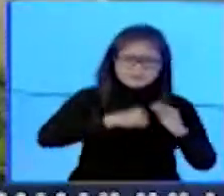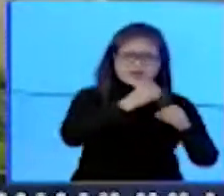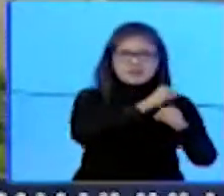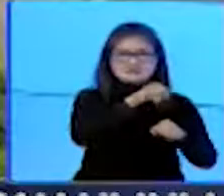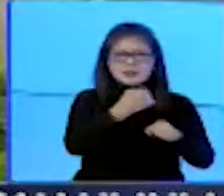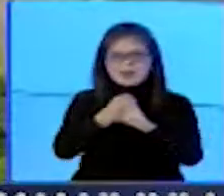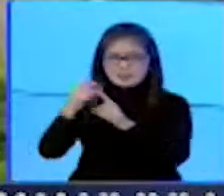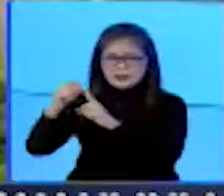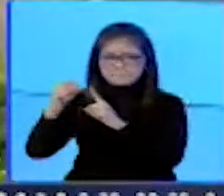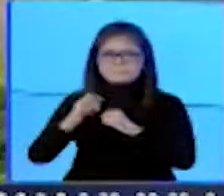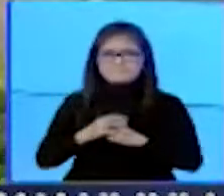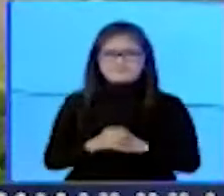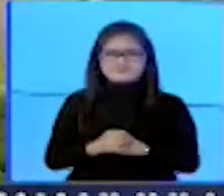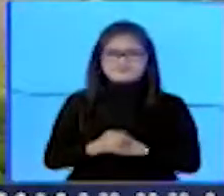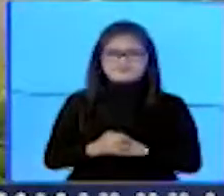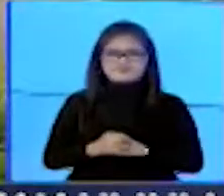ganjil genap di ibu kota.